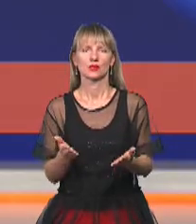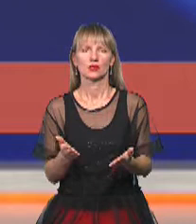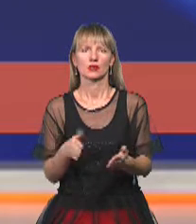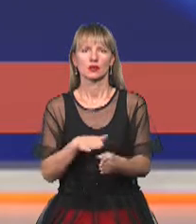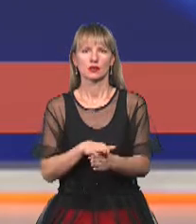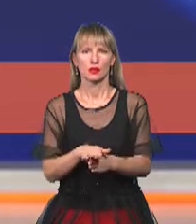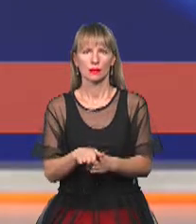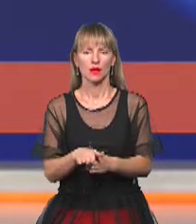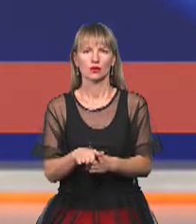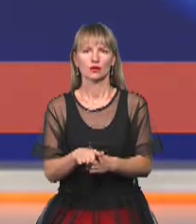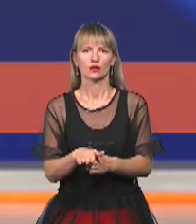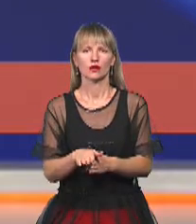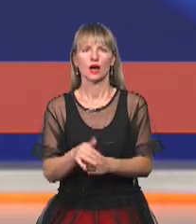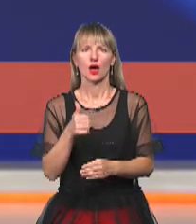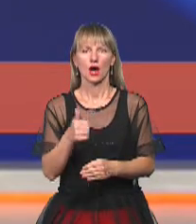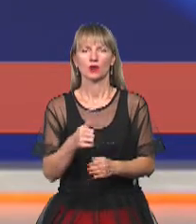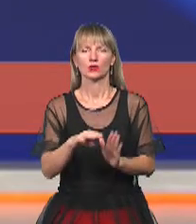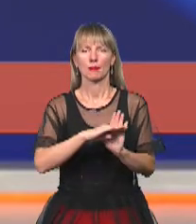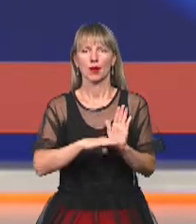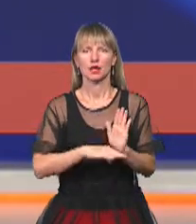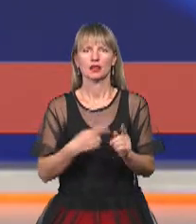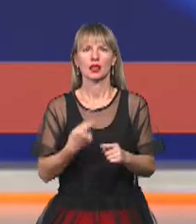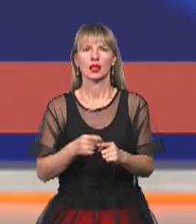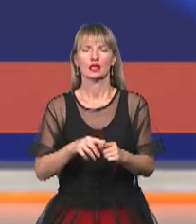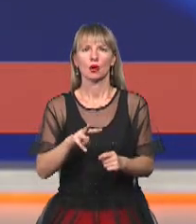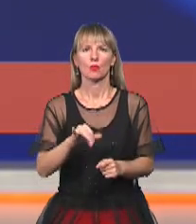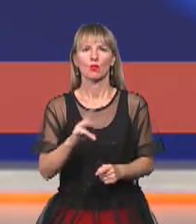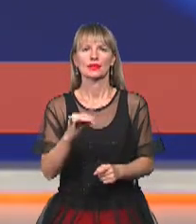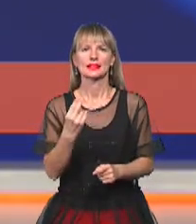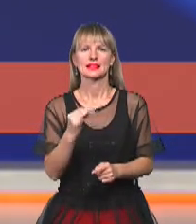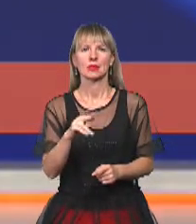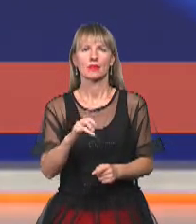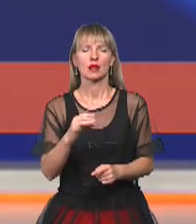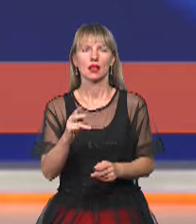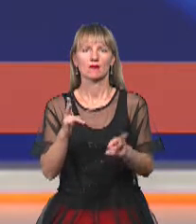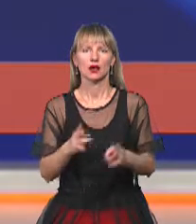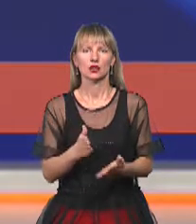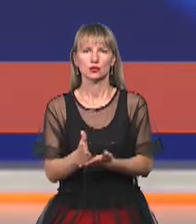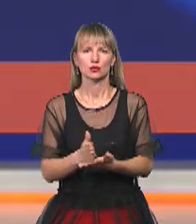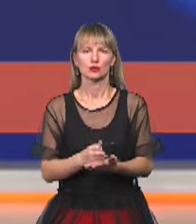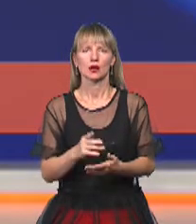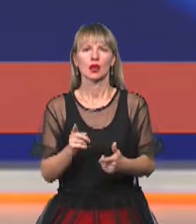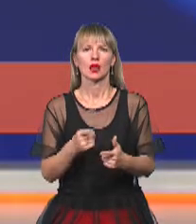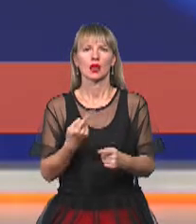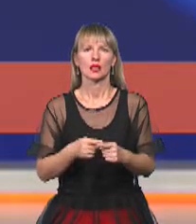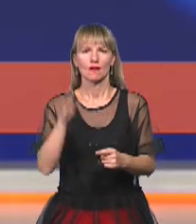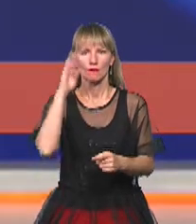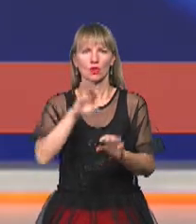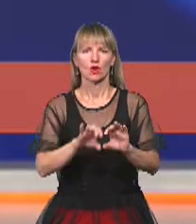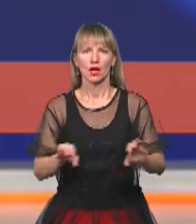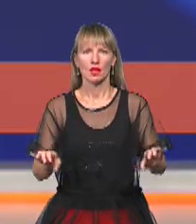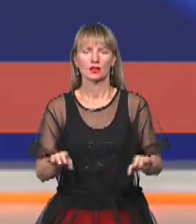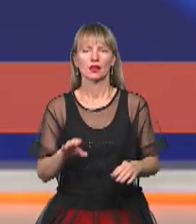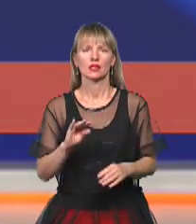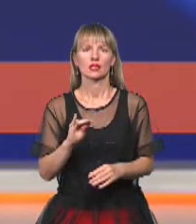тримають стабільно гарні показники. Це муніципальна аварійна служба, це комунальне підприємство «Водоканал», концерн ТМ, а